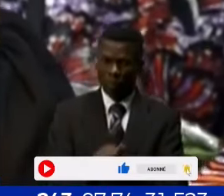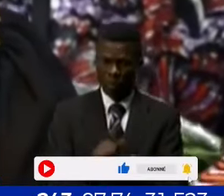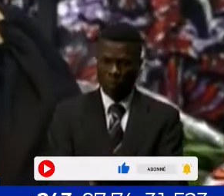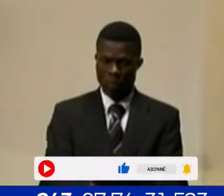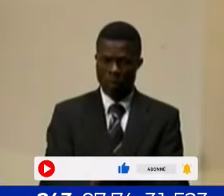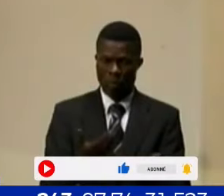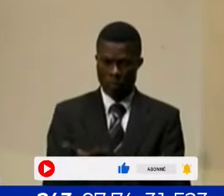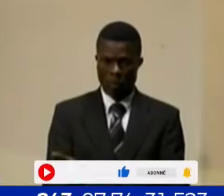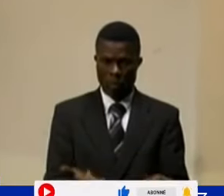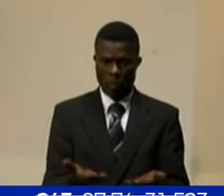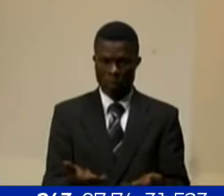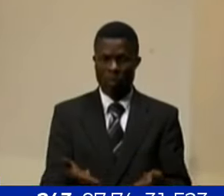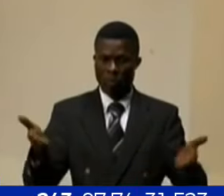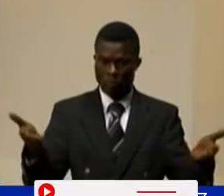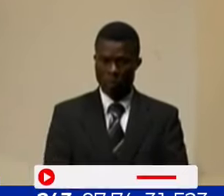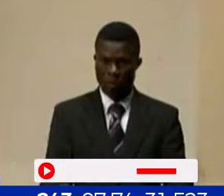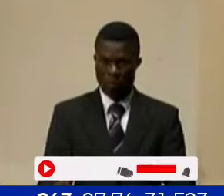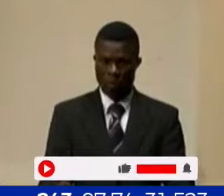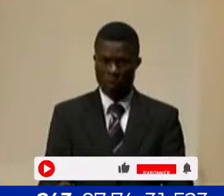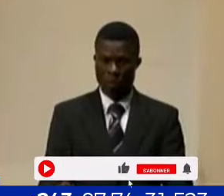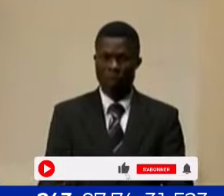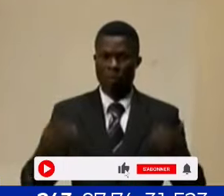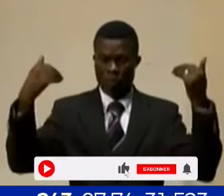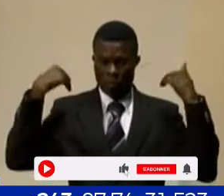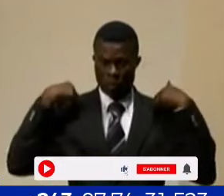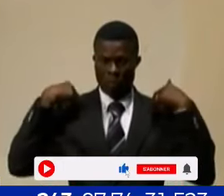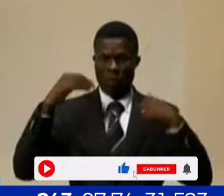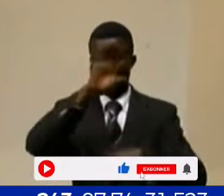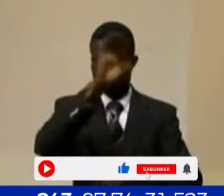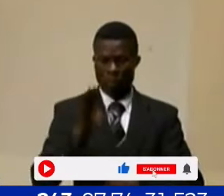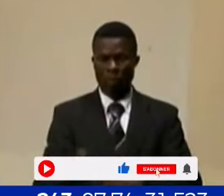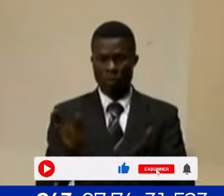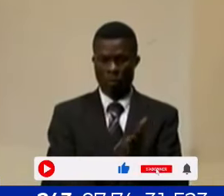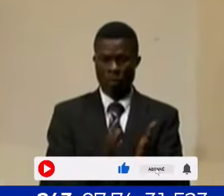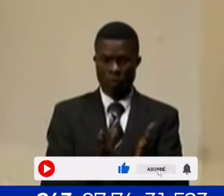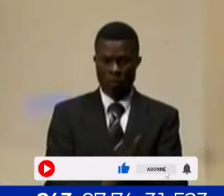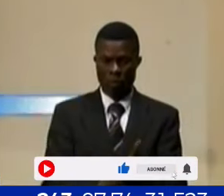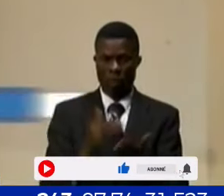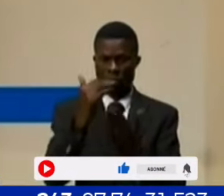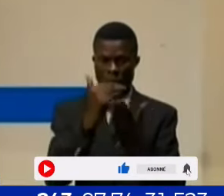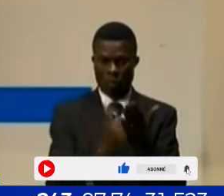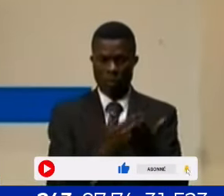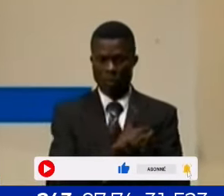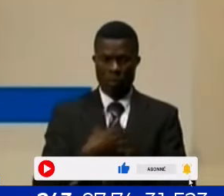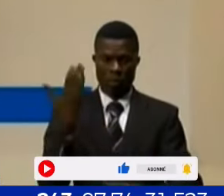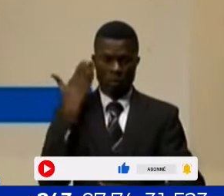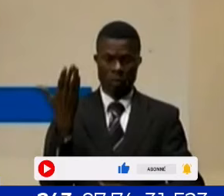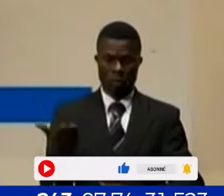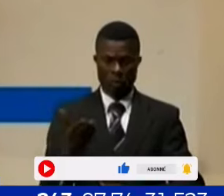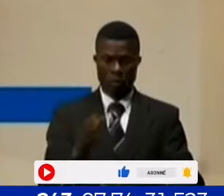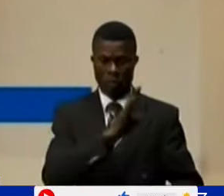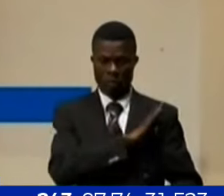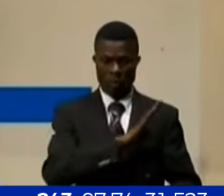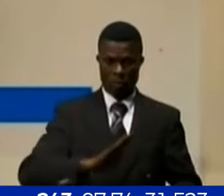aujourd'hui, la présence et notabilité, comme Papa Kimbeo, Papa Bachi, de vos